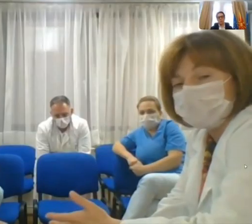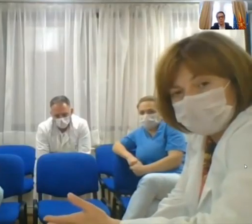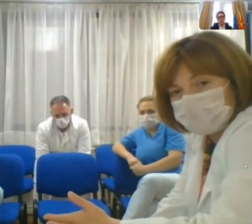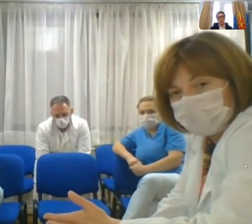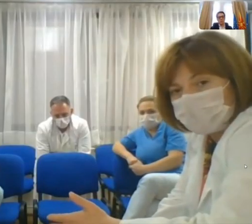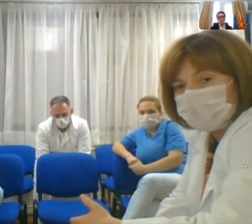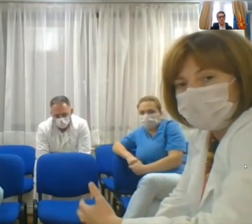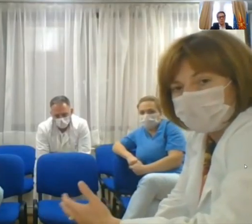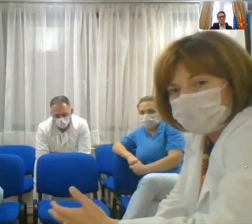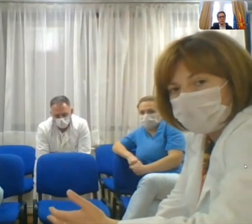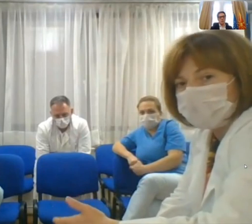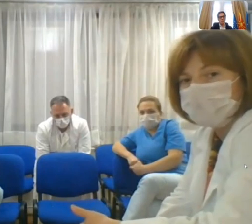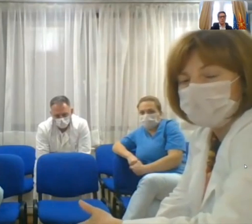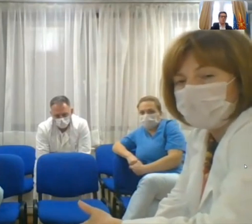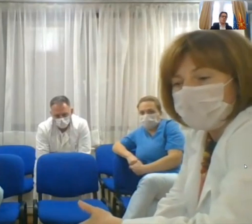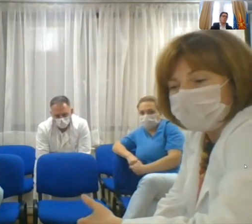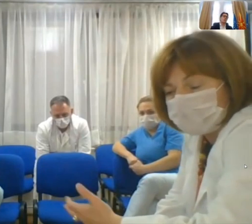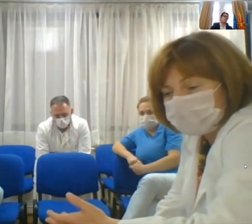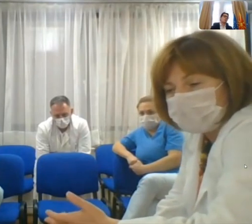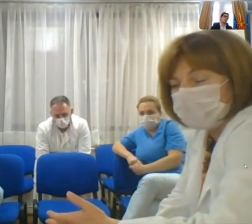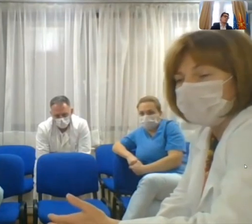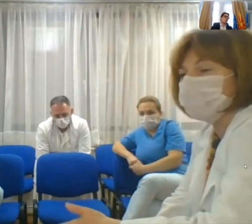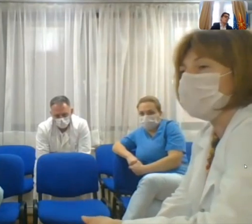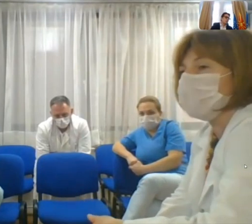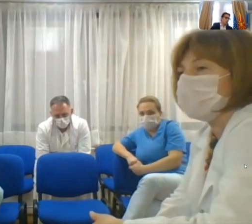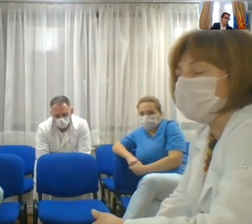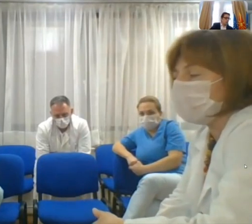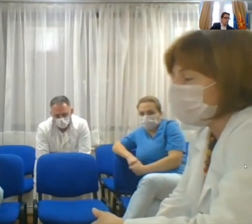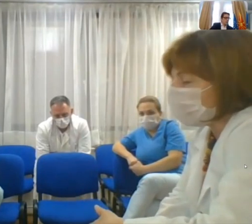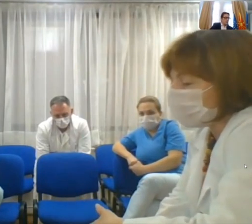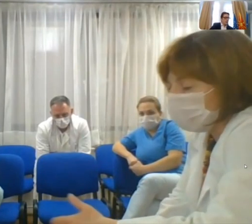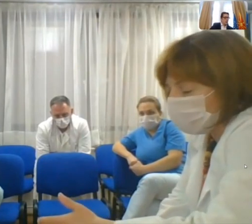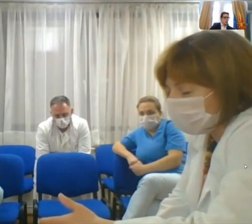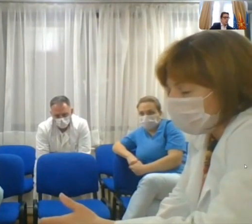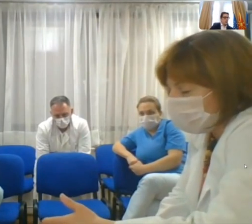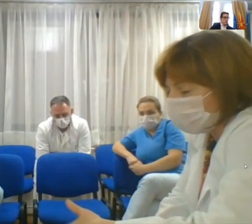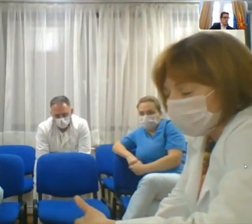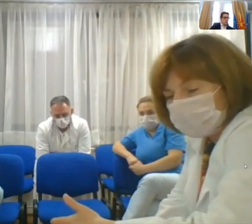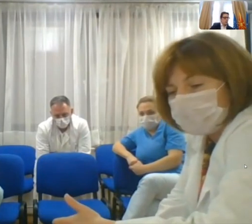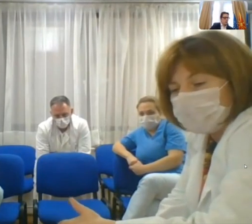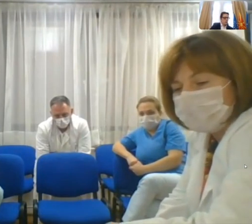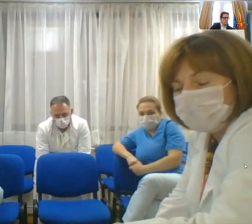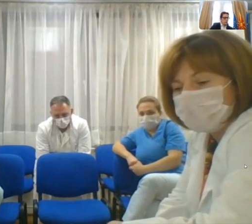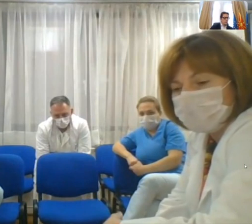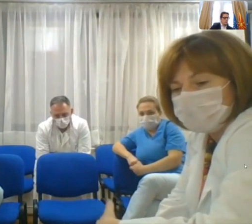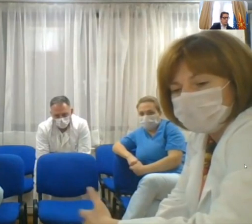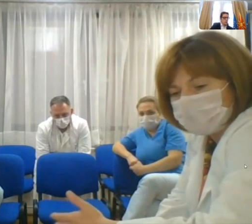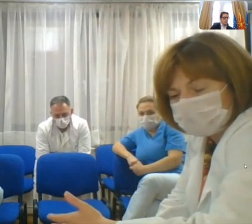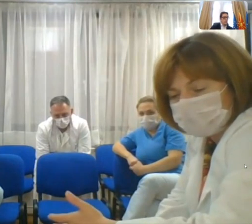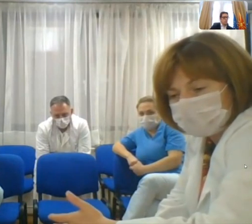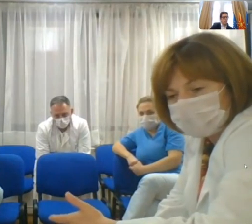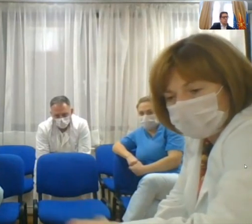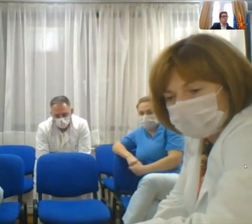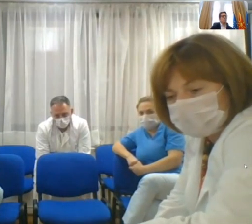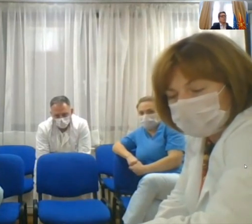на можноста за загадување и со проветрување и со филтрација на воздух и со различни простирки кои се со